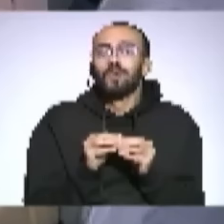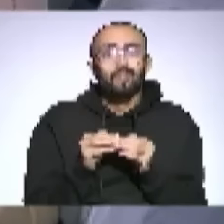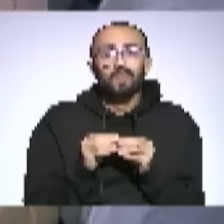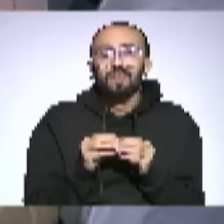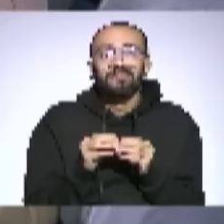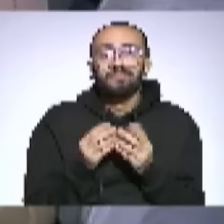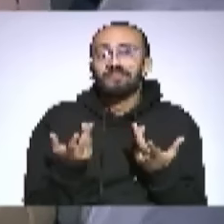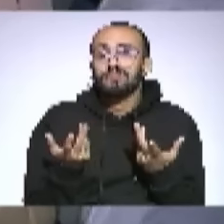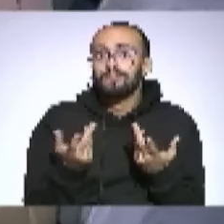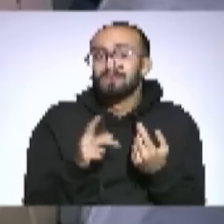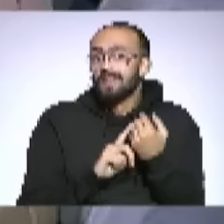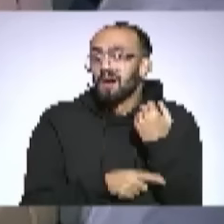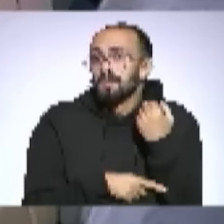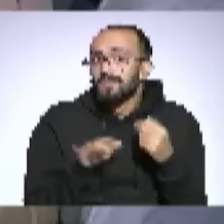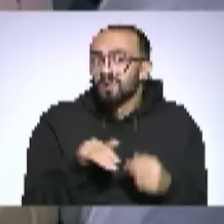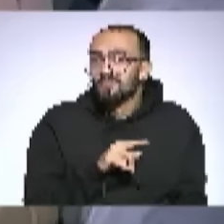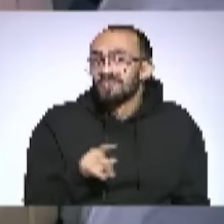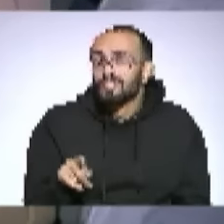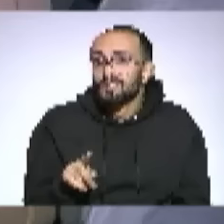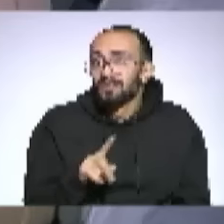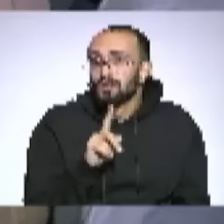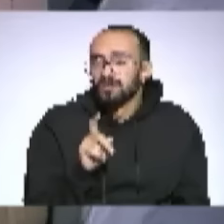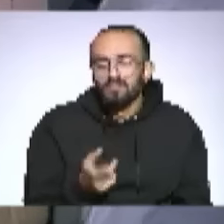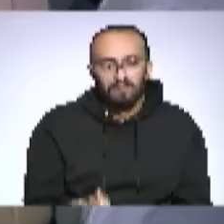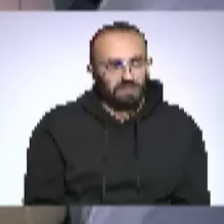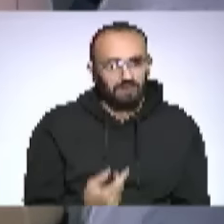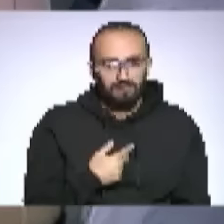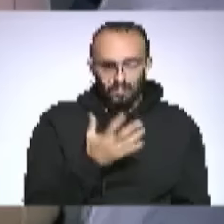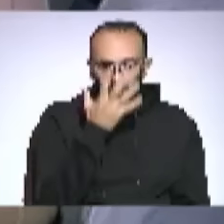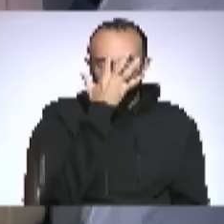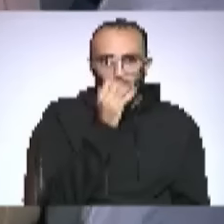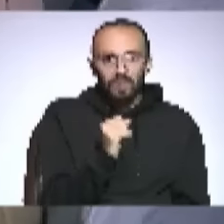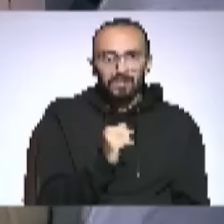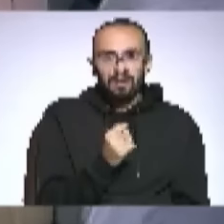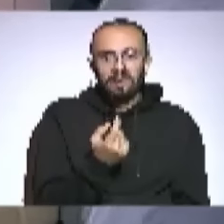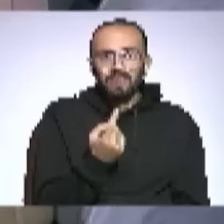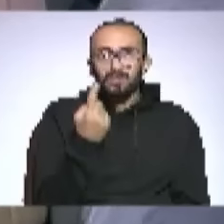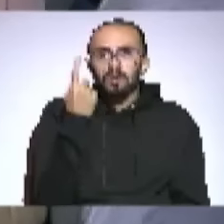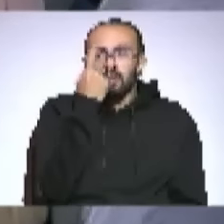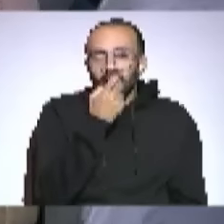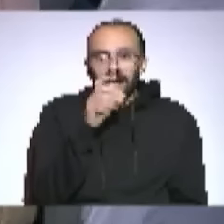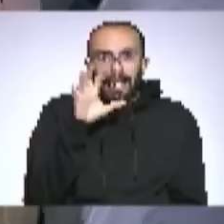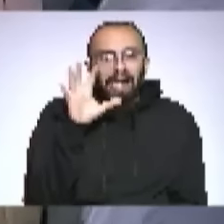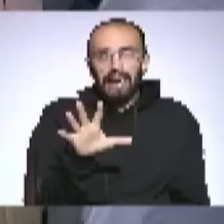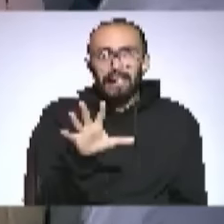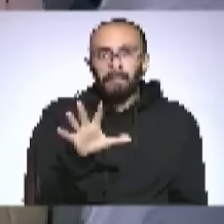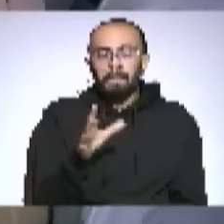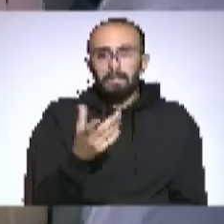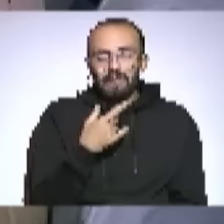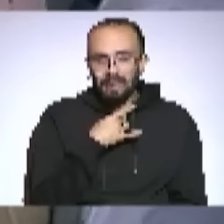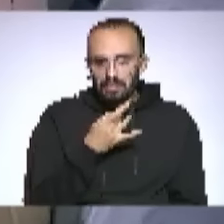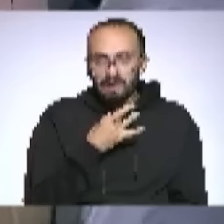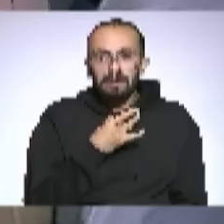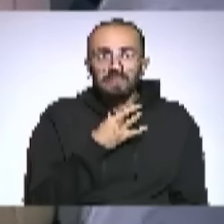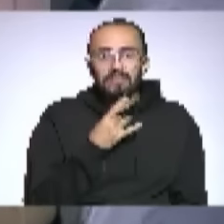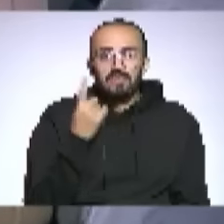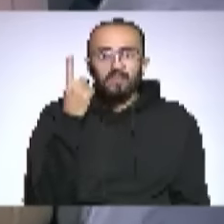لهم هو ما فيش حاجه جايه في الطريق سؤال محرج جدا وسؤال مؤسف جدا وسؤال موتر جدا